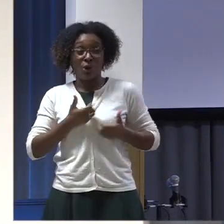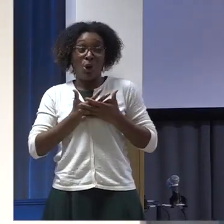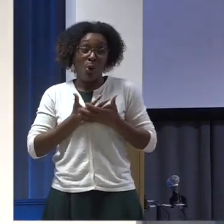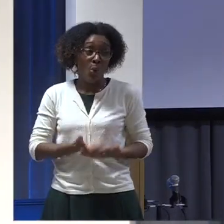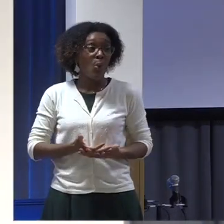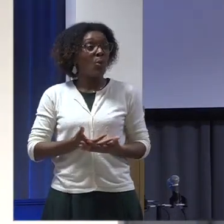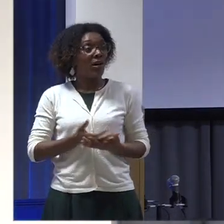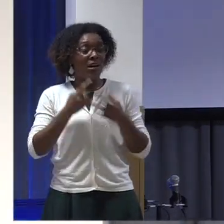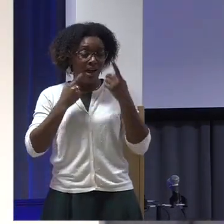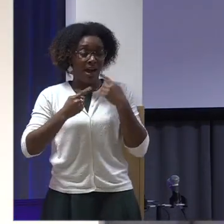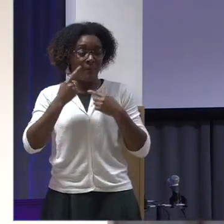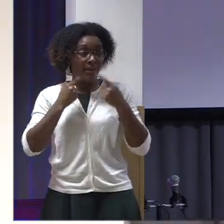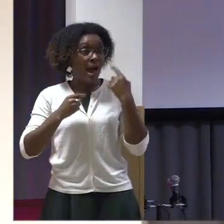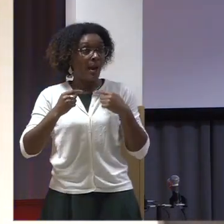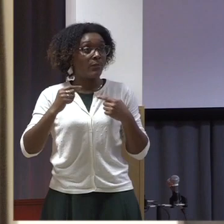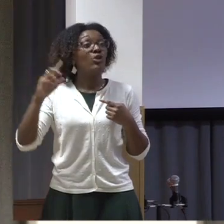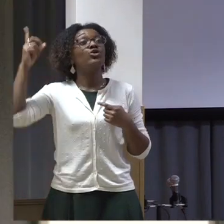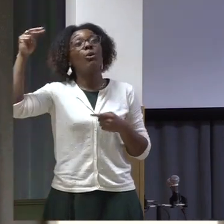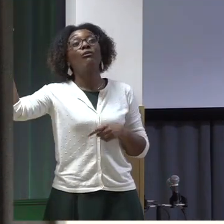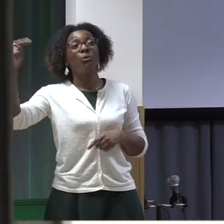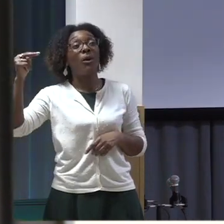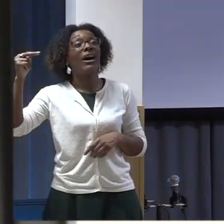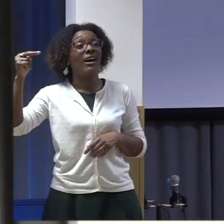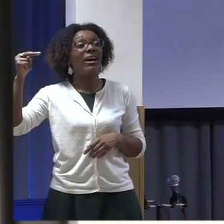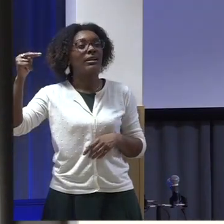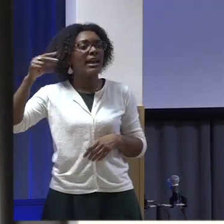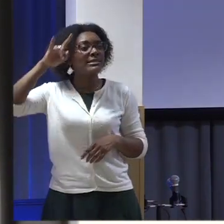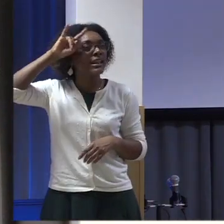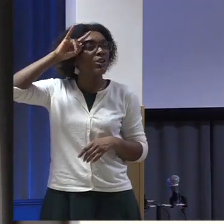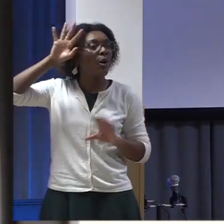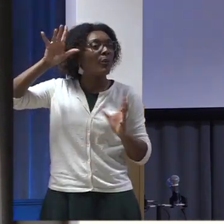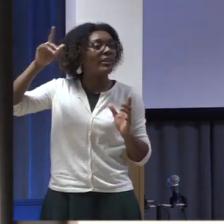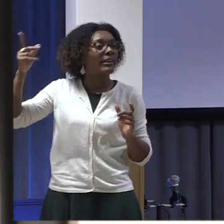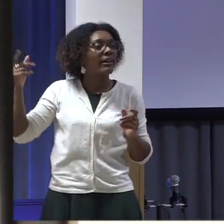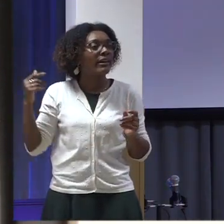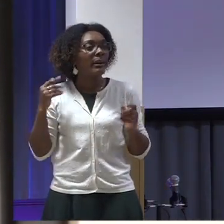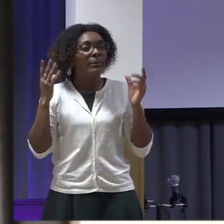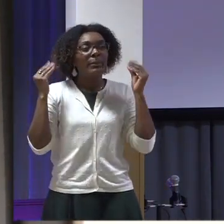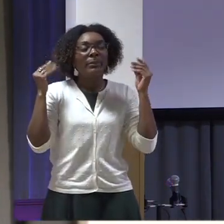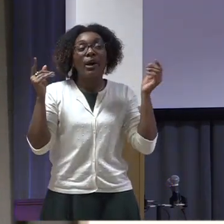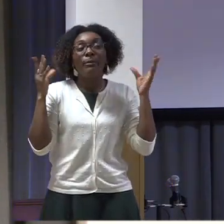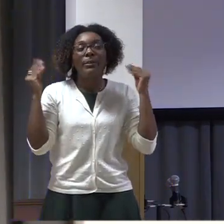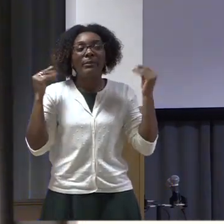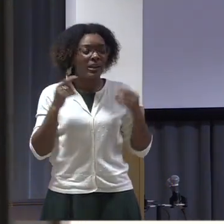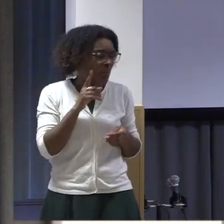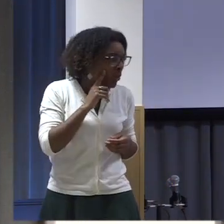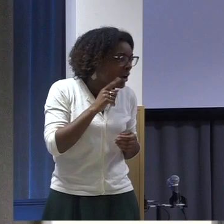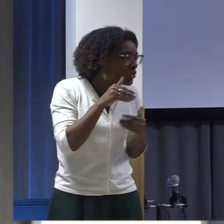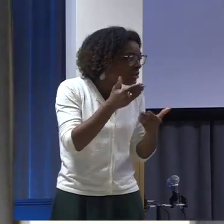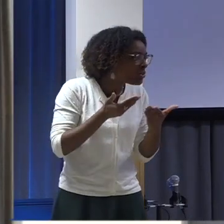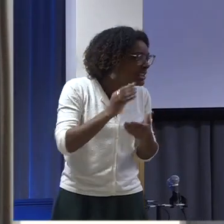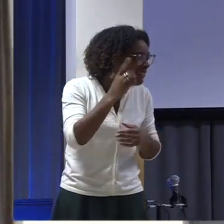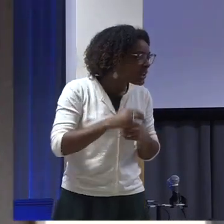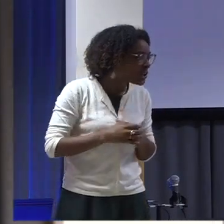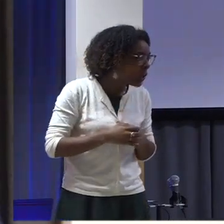avec ses larmes dieu le regarder hélas le diable peut être lui disais mais pourquoi tu continues à servir dieu regarde toi